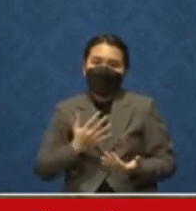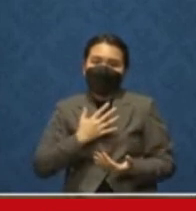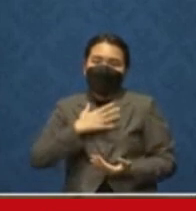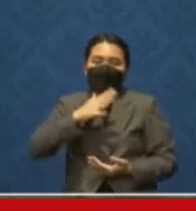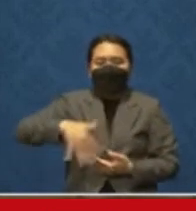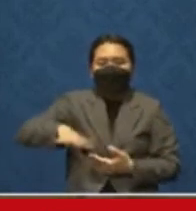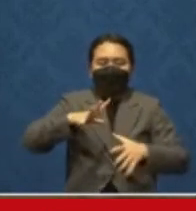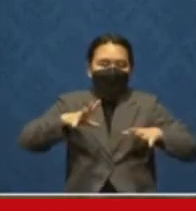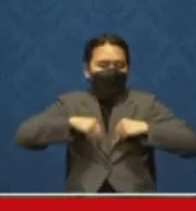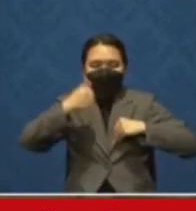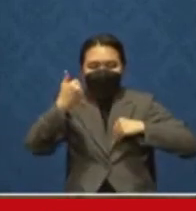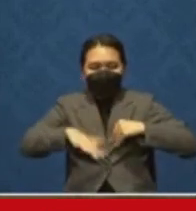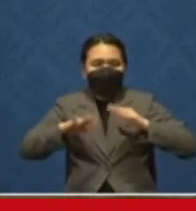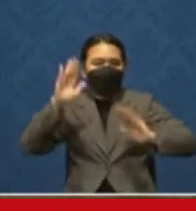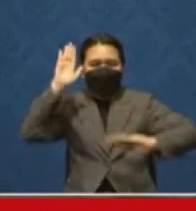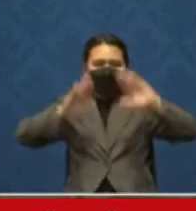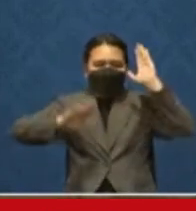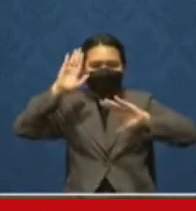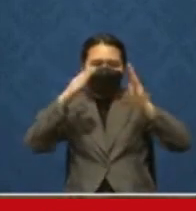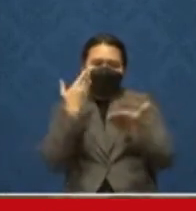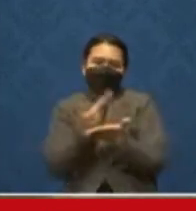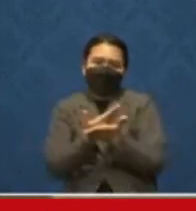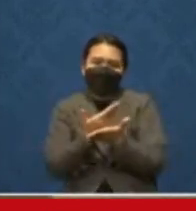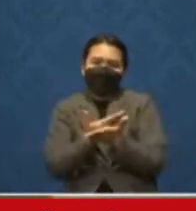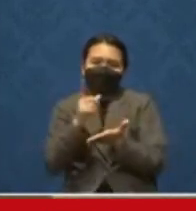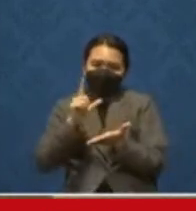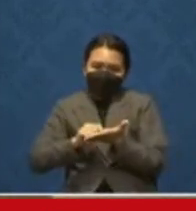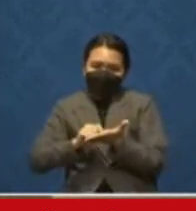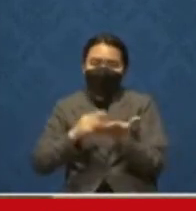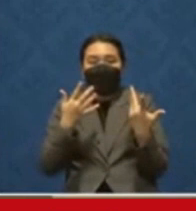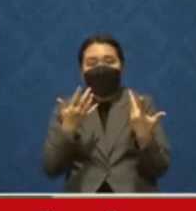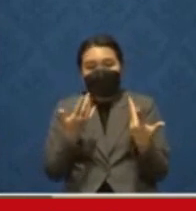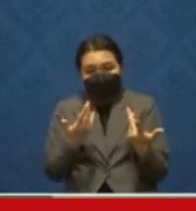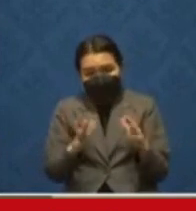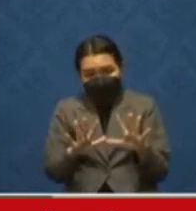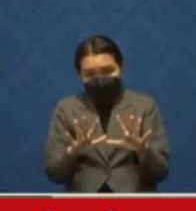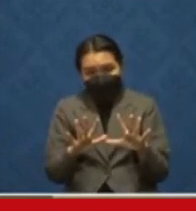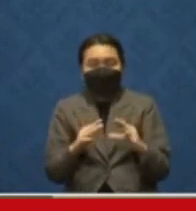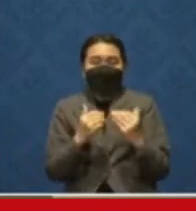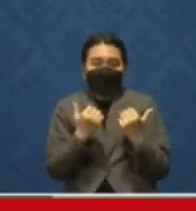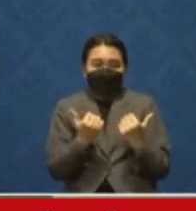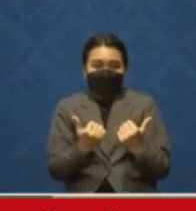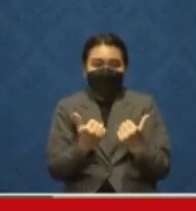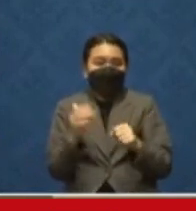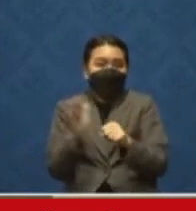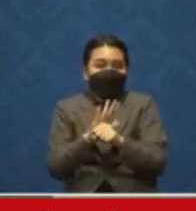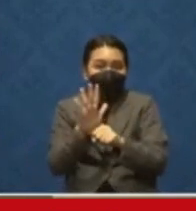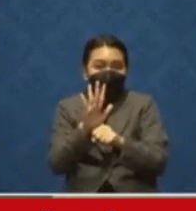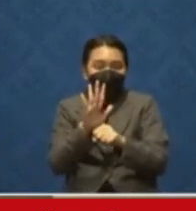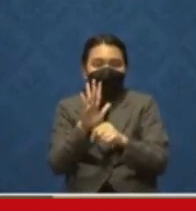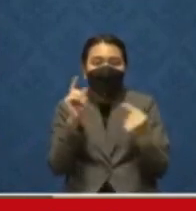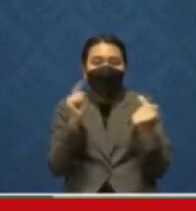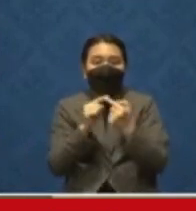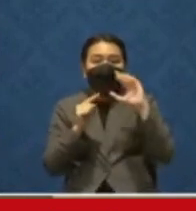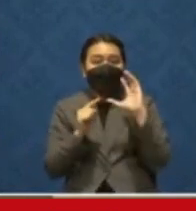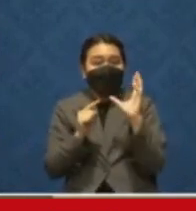โทษมีการขอโทษน่ะอานิเรารับไม่ได้ประชาธิปไตย